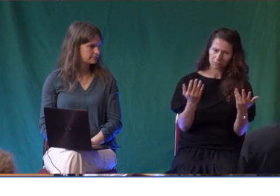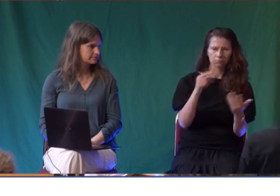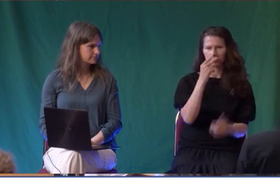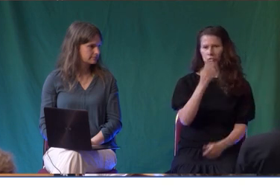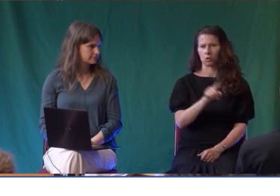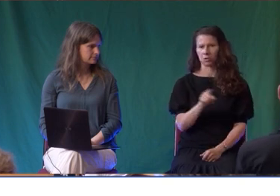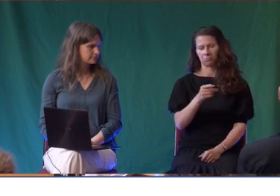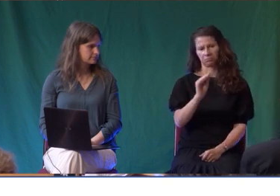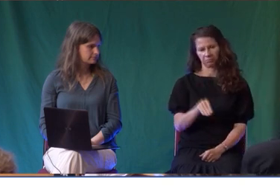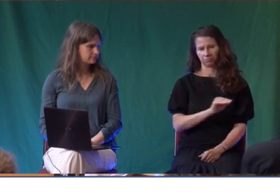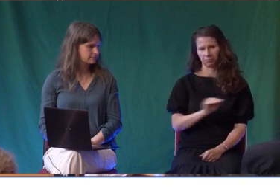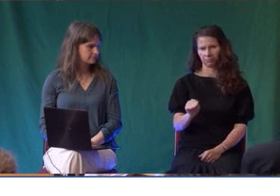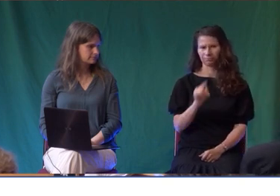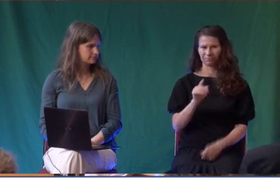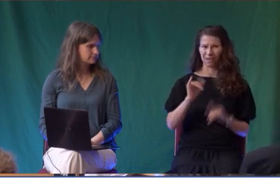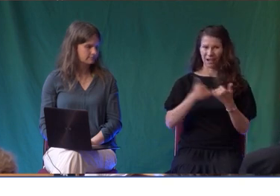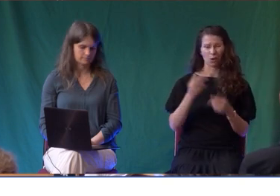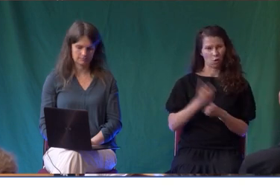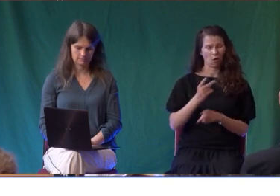um ihr Recht